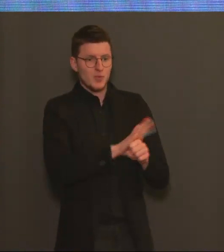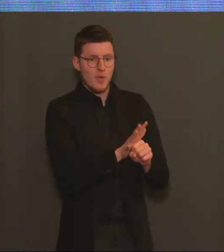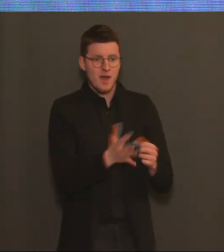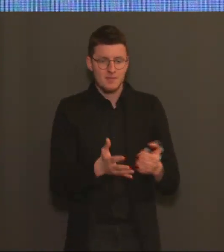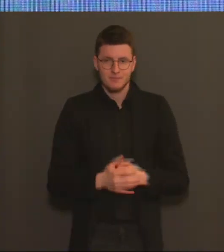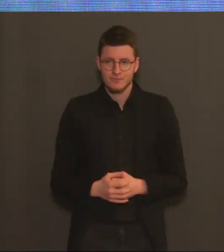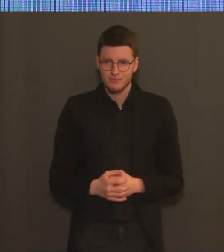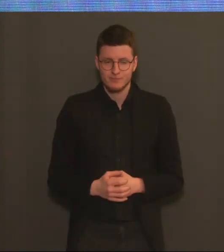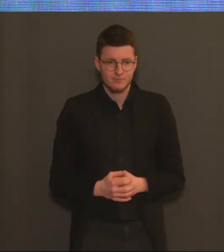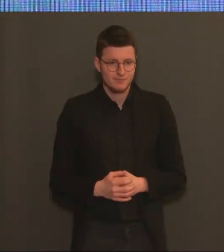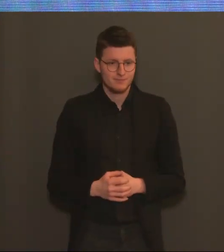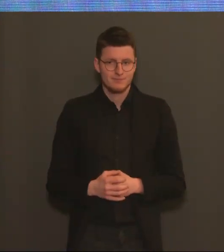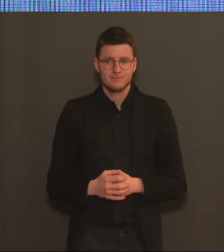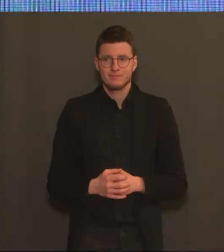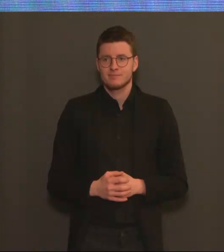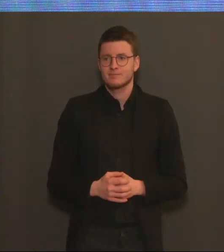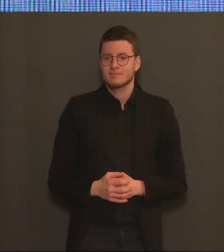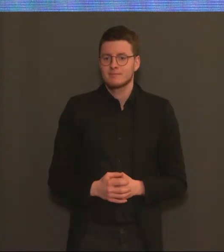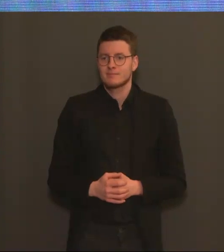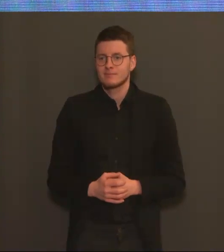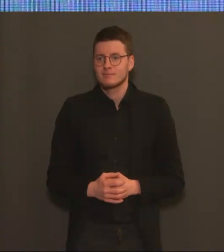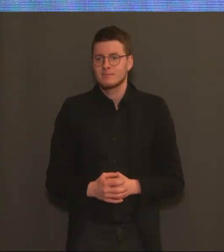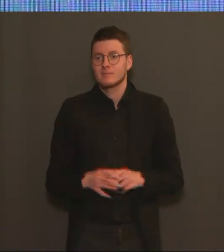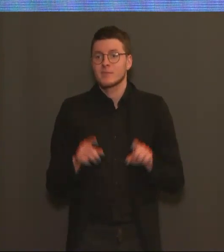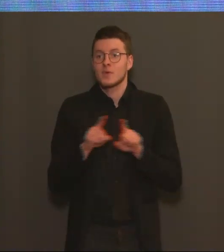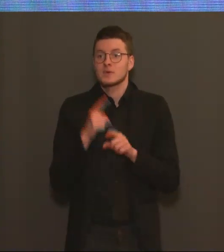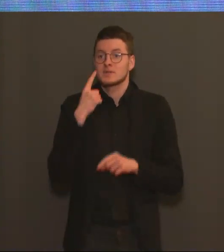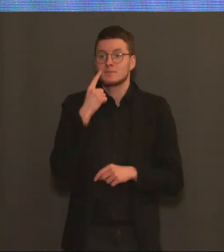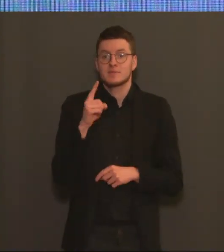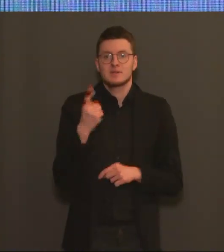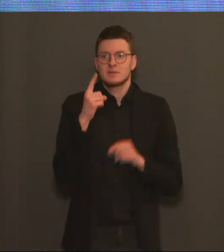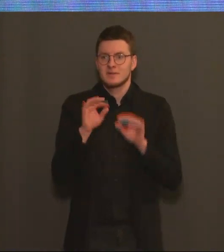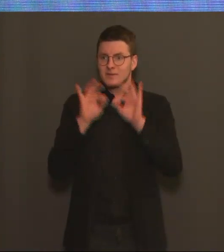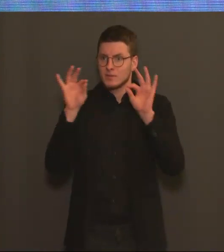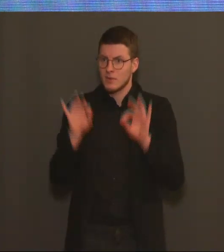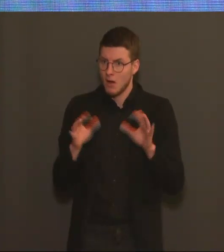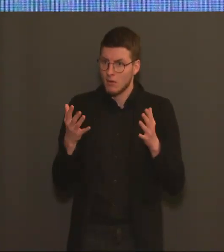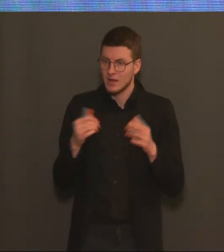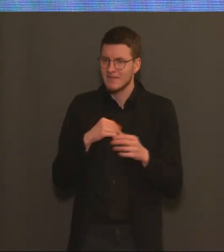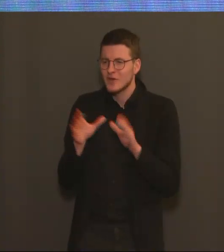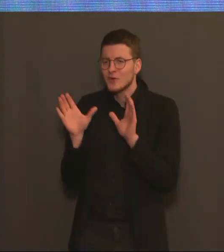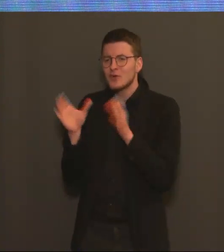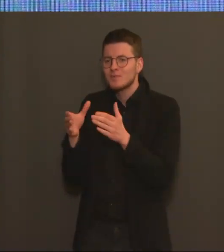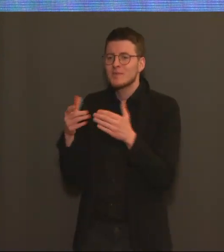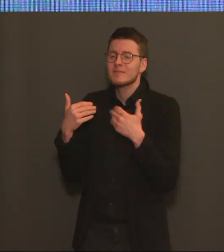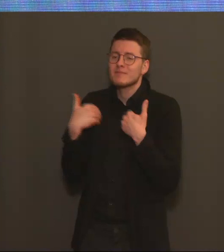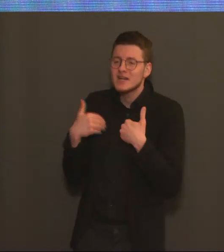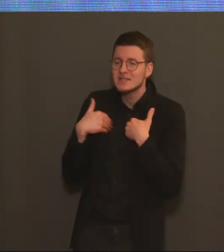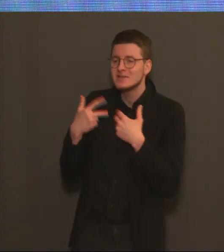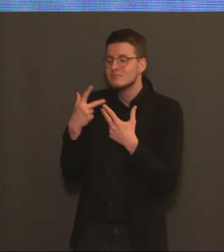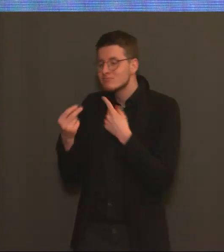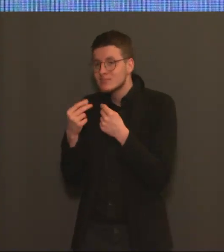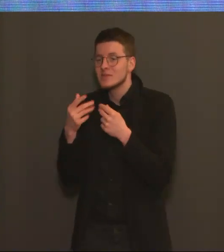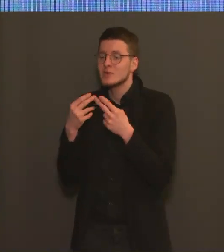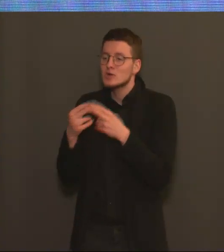We kunnen nu ook de eerste conclusies trekken uit de vaccinatie van het personeel en de bewoners